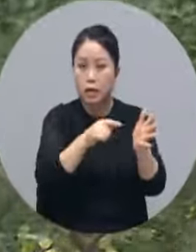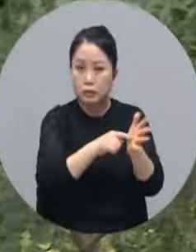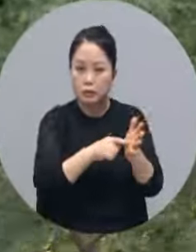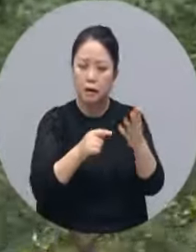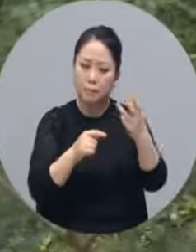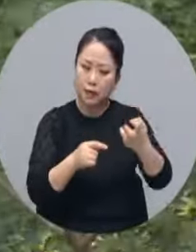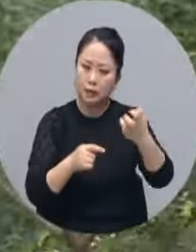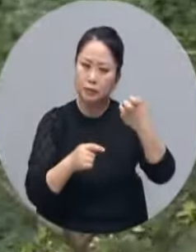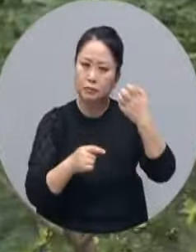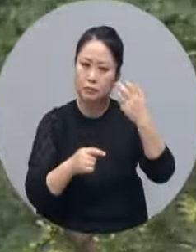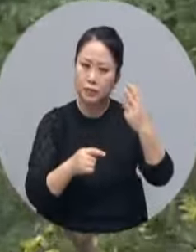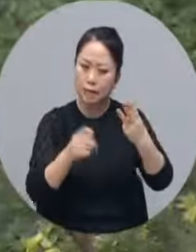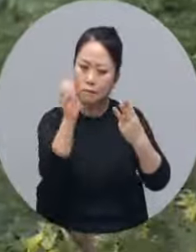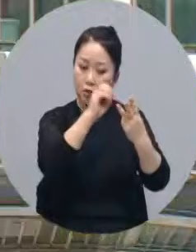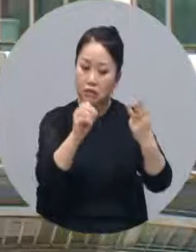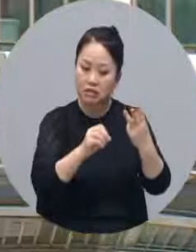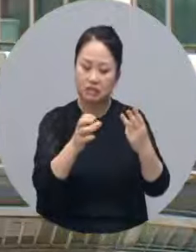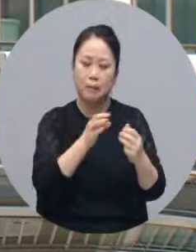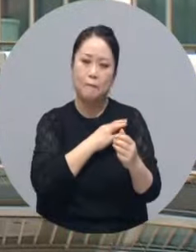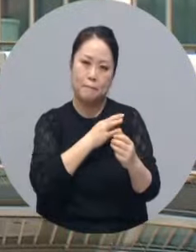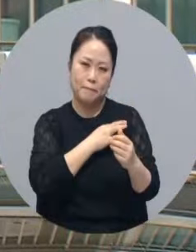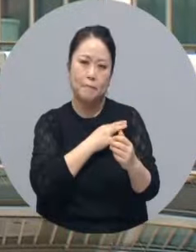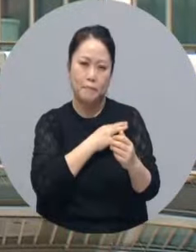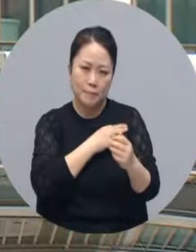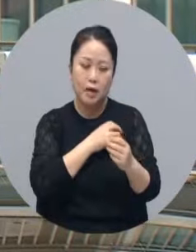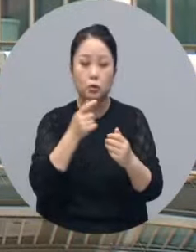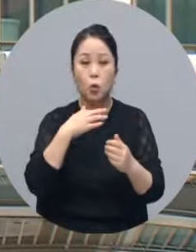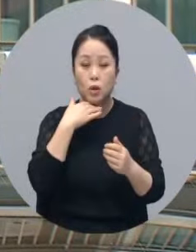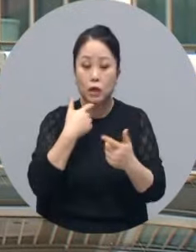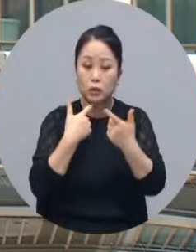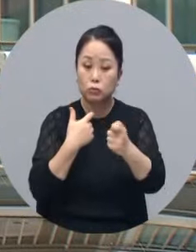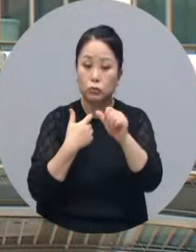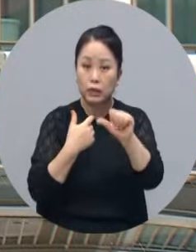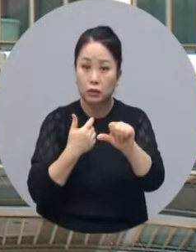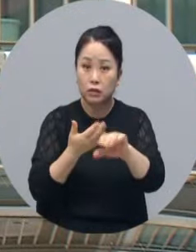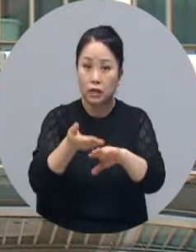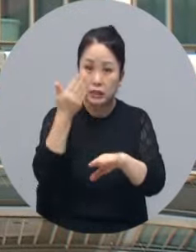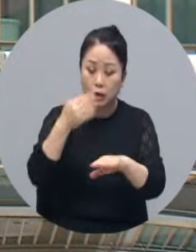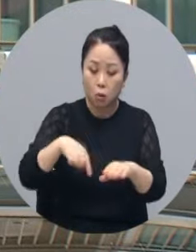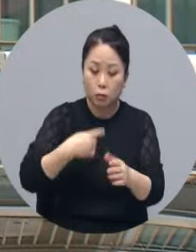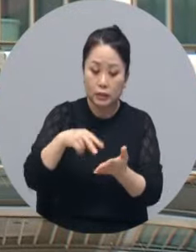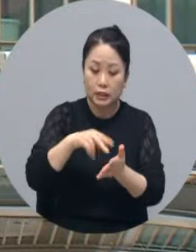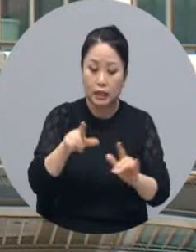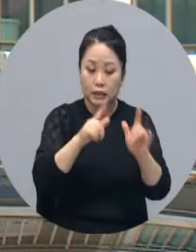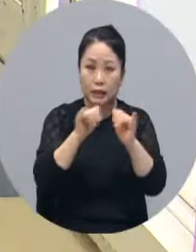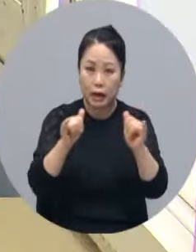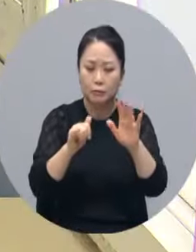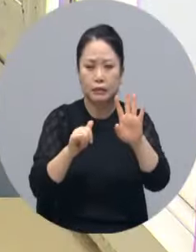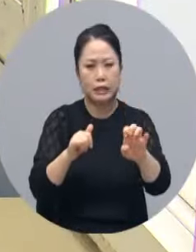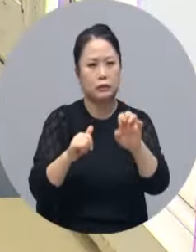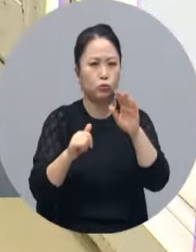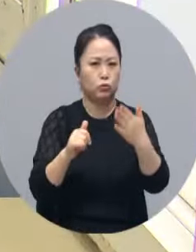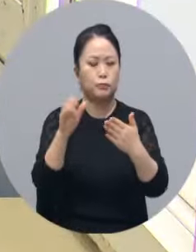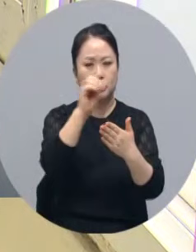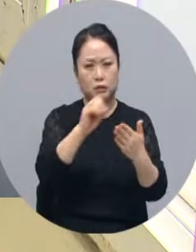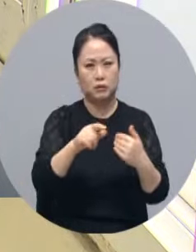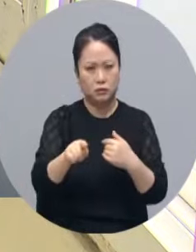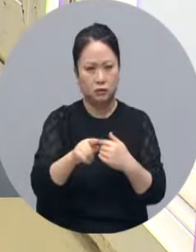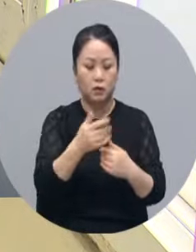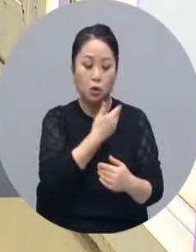수급자인데다 65살 이상 독거노인은 49%나 됩니다. 수급자나 저소득층 한 군데 모아두는